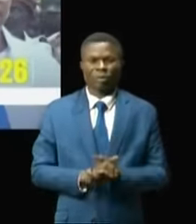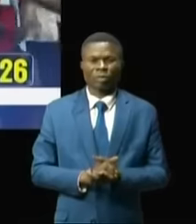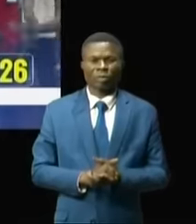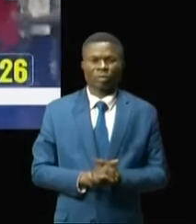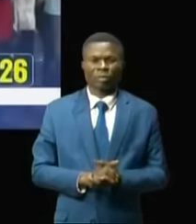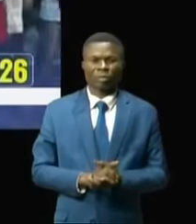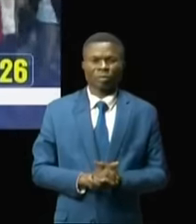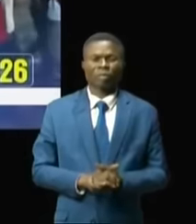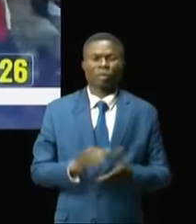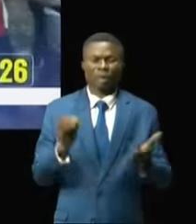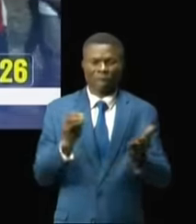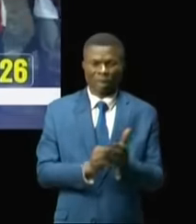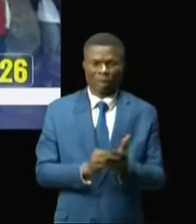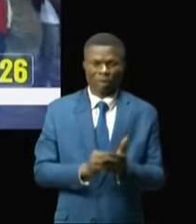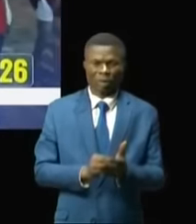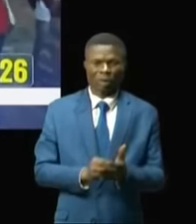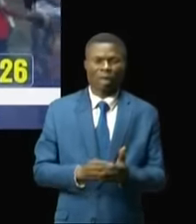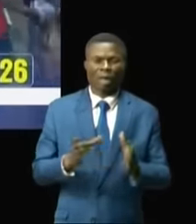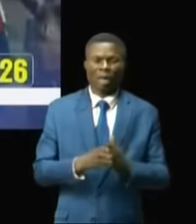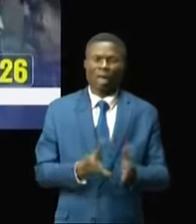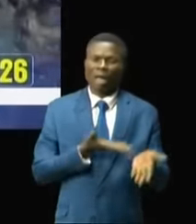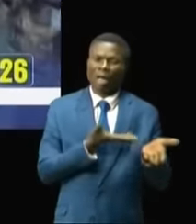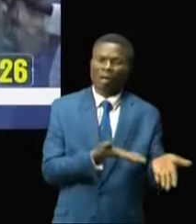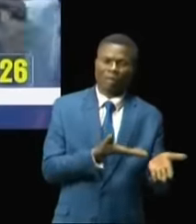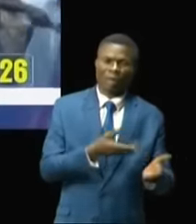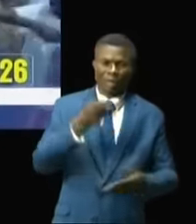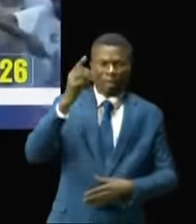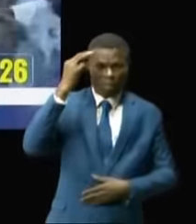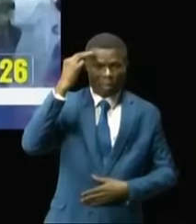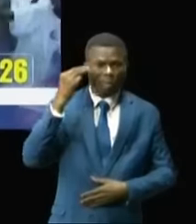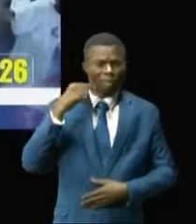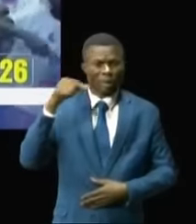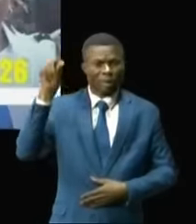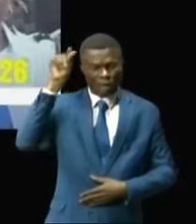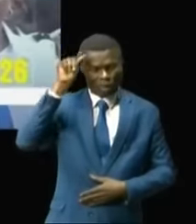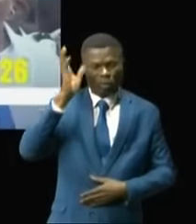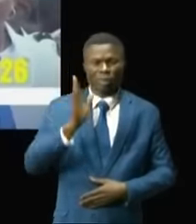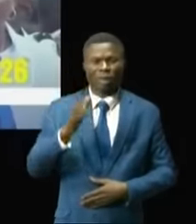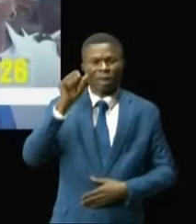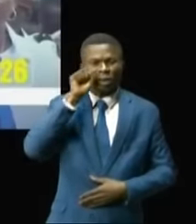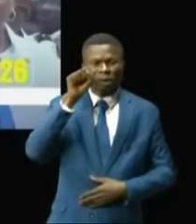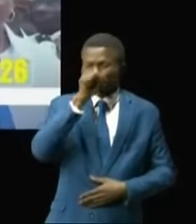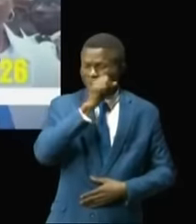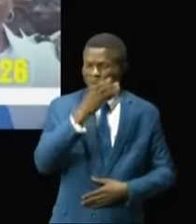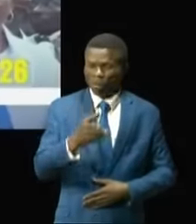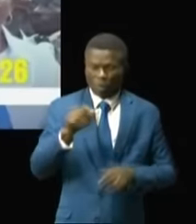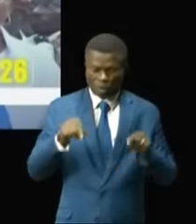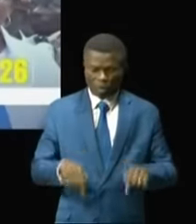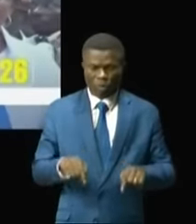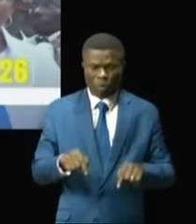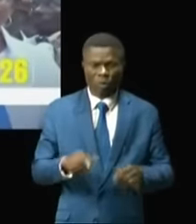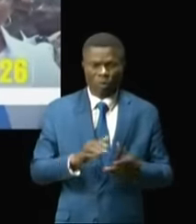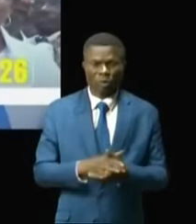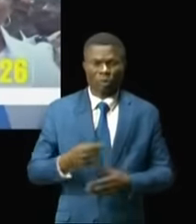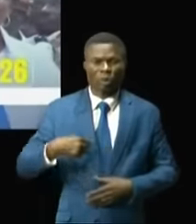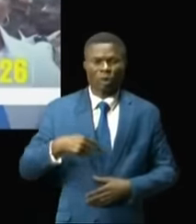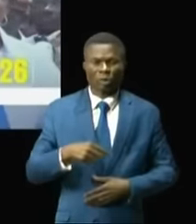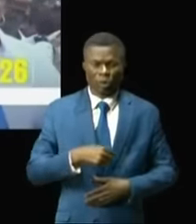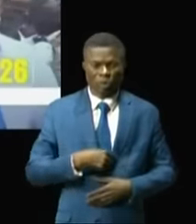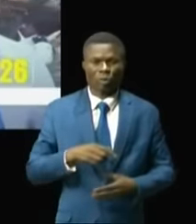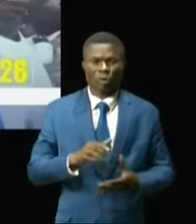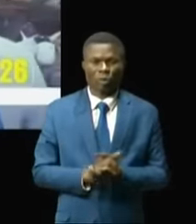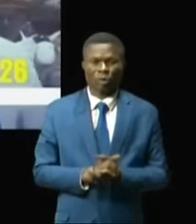déférents, et sur l'accompagnement du Premier ministre du gouvernement, Samalou Kondé. Aujourd'hui, nous avons